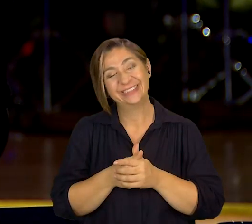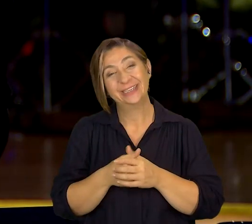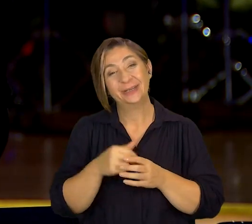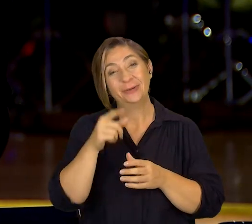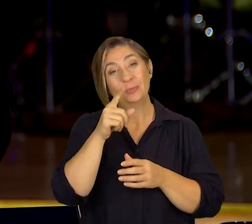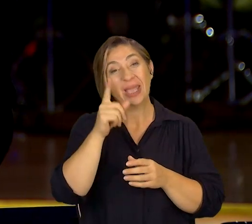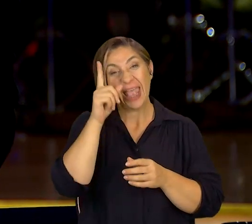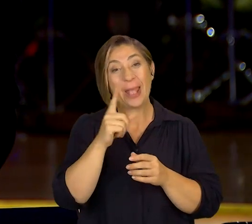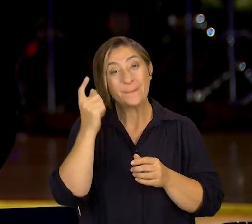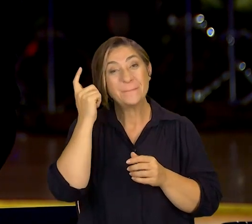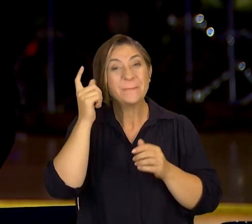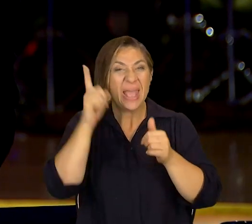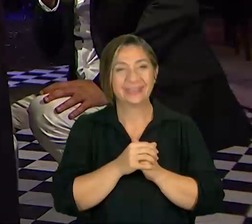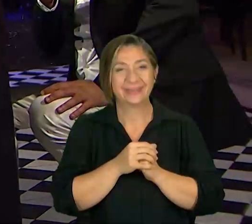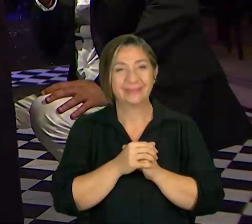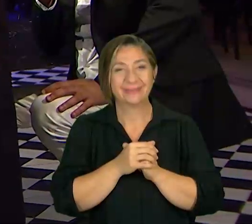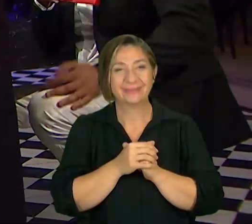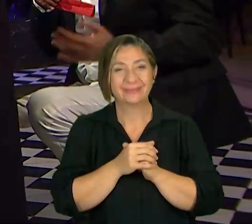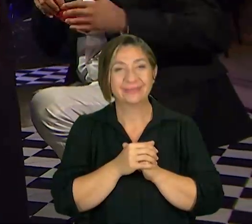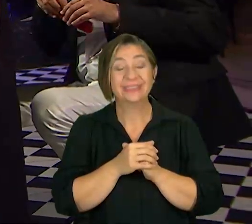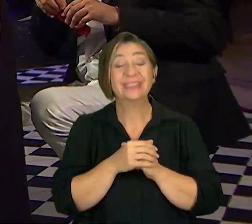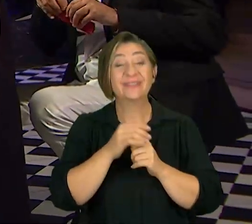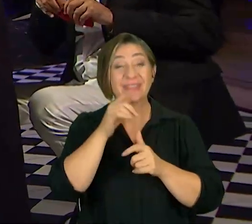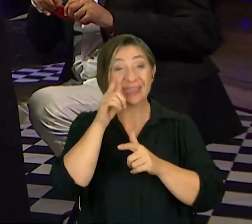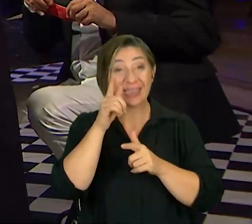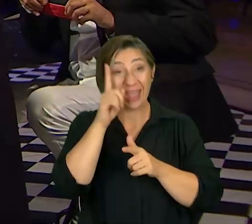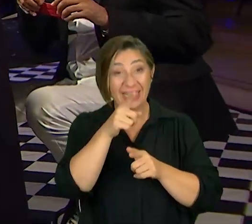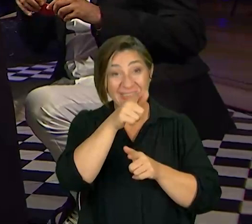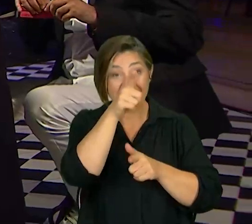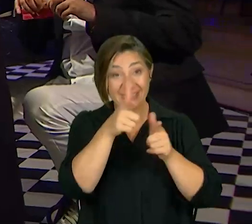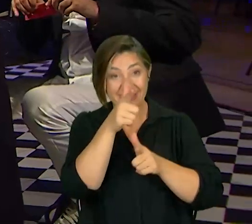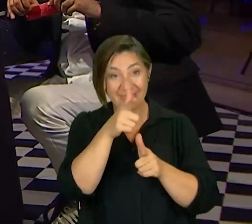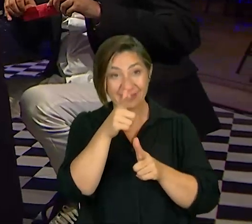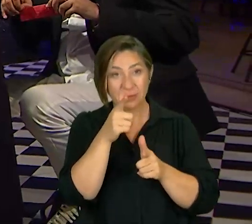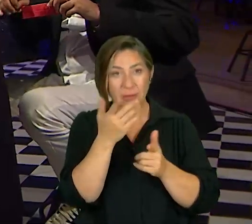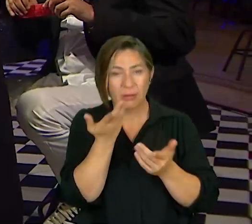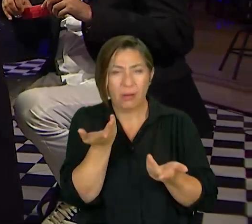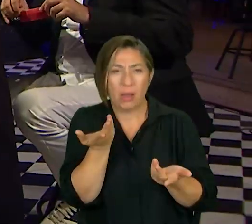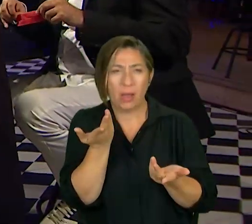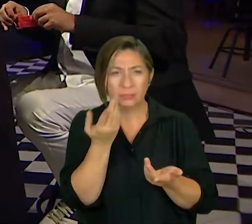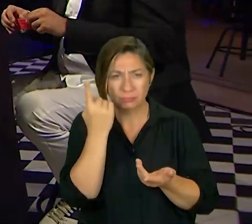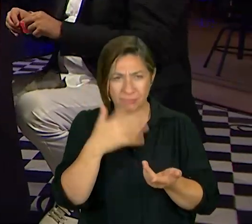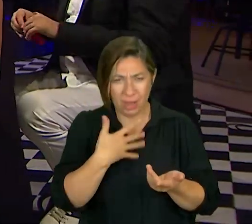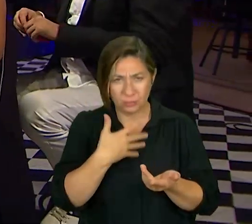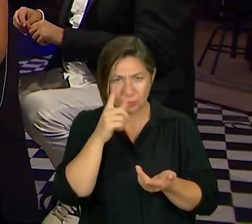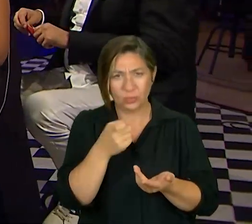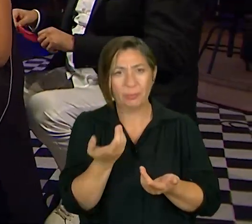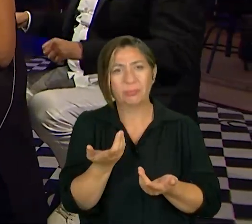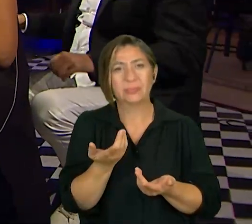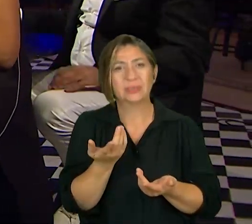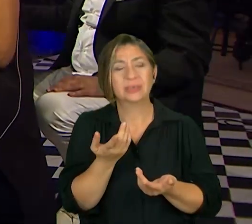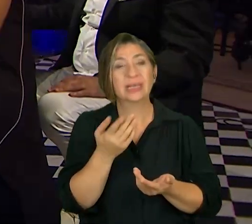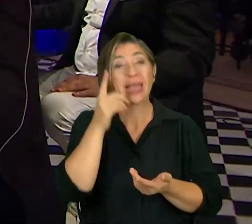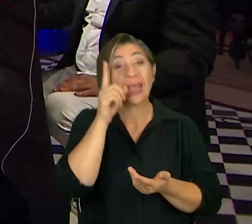bu başına dönebilir miyiz klibin lütfen? Yani kritik ilk seni çıkarıyorlar. Hmm. Kritik etmeyeceğim ya. Yani merak ediyorum. O zaman.